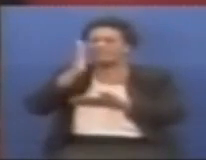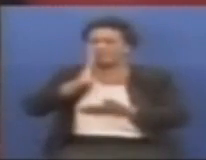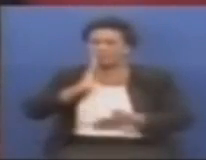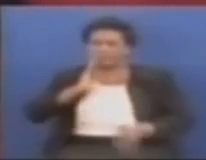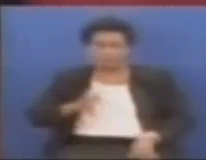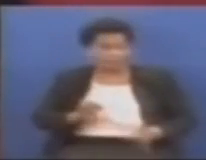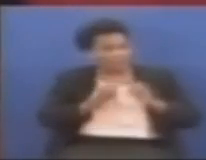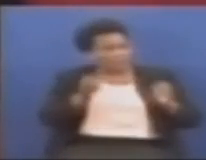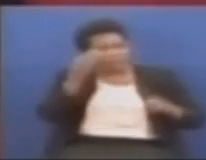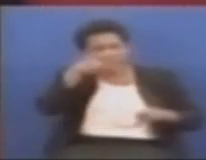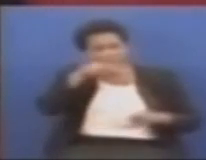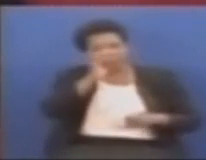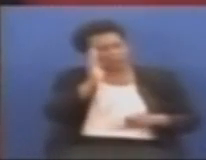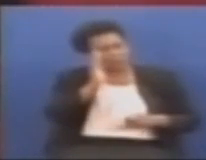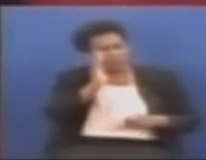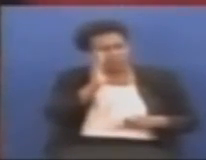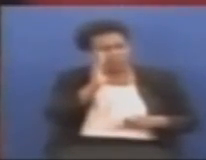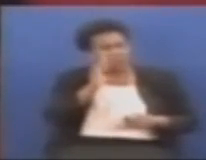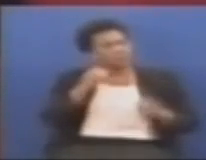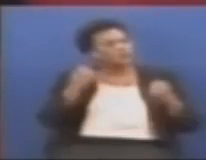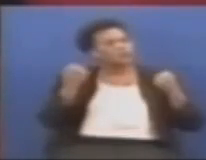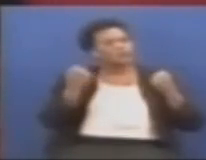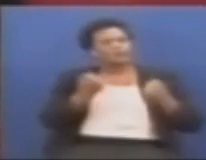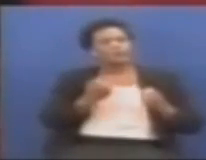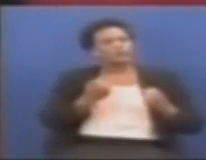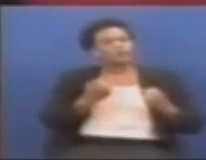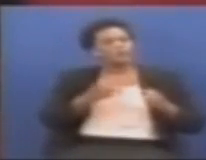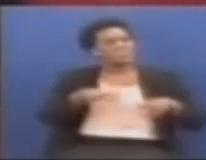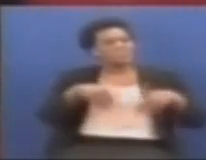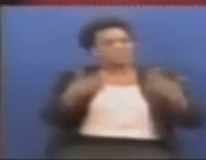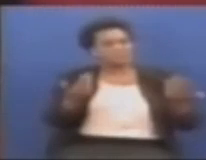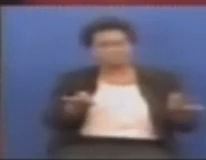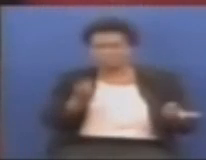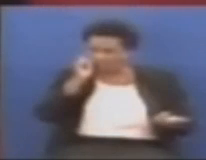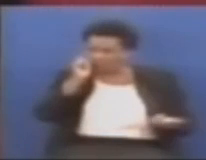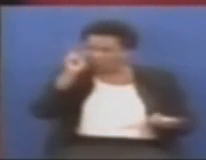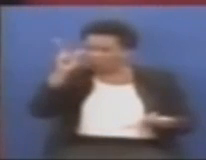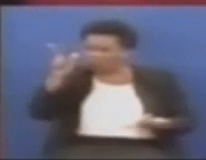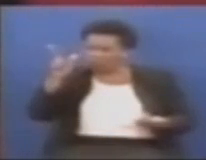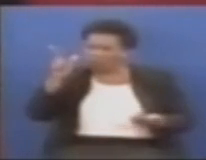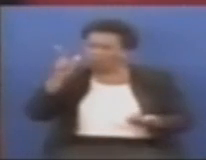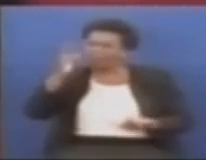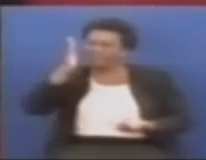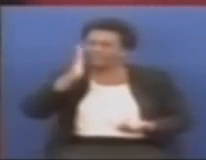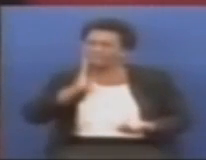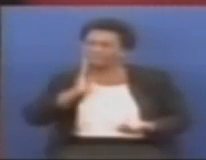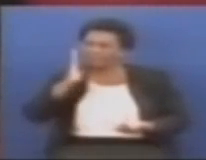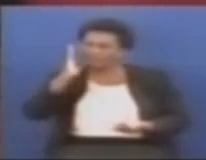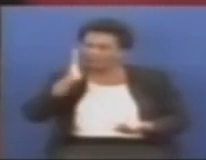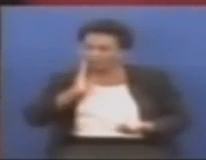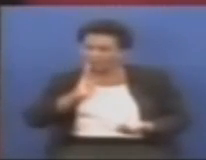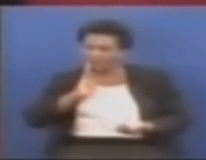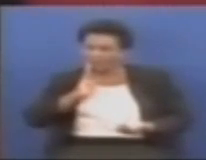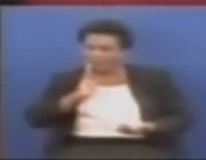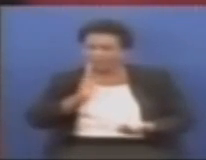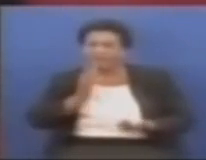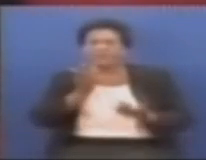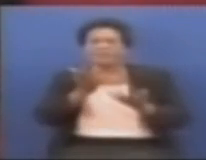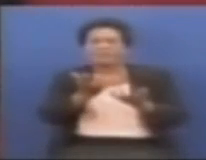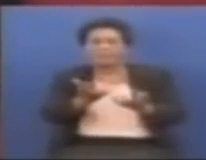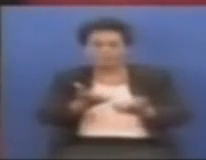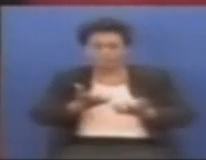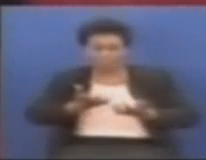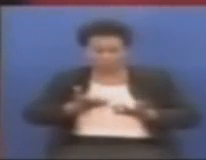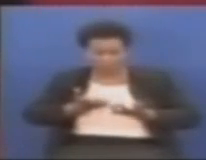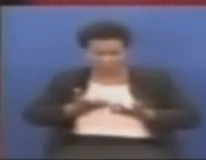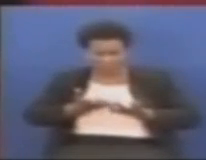kama serikali imefanya juhudi za kutosha za kuweza kuwatambua vijana walio na mahitaji ya kuweza